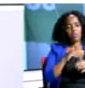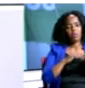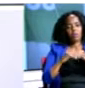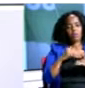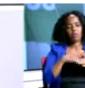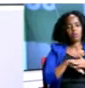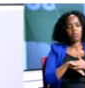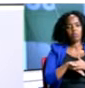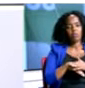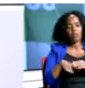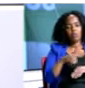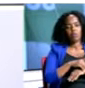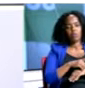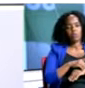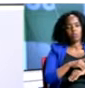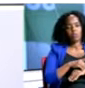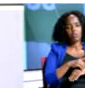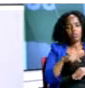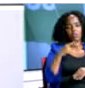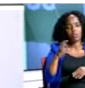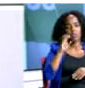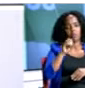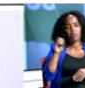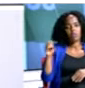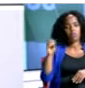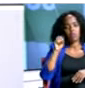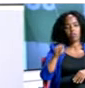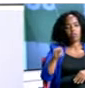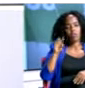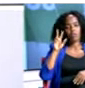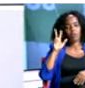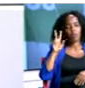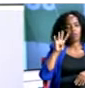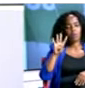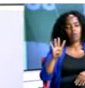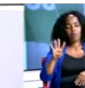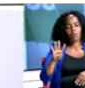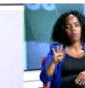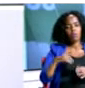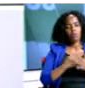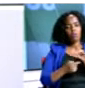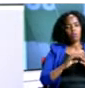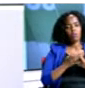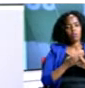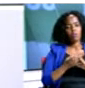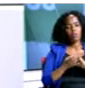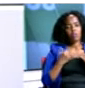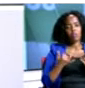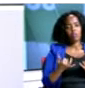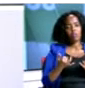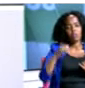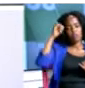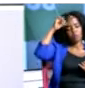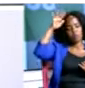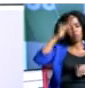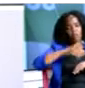ke segale akume docteur abdul qadir kase percenti mesedi amesedi tu kafur ko feda namoni critically wante kanadu malleton ratti